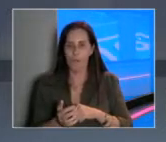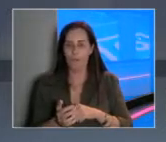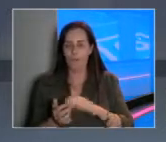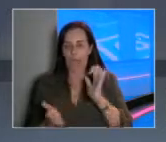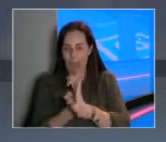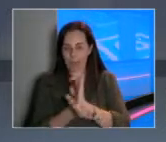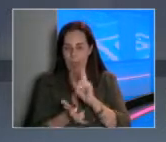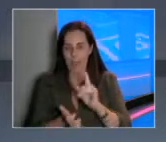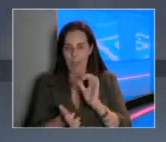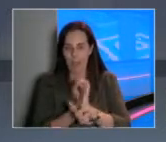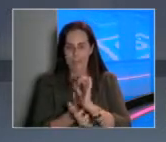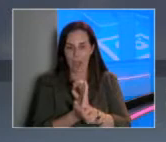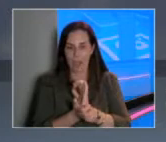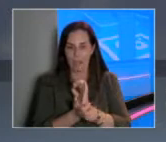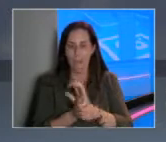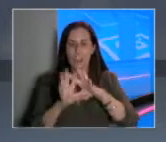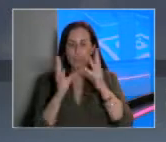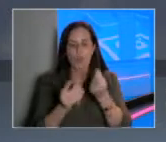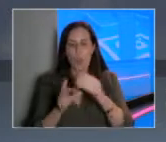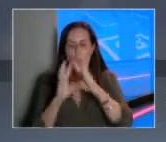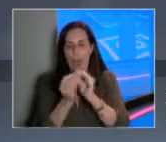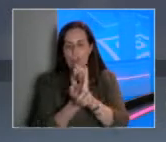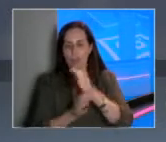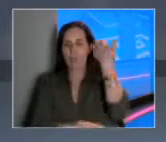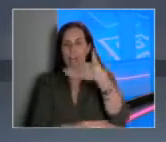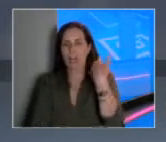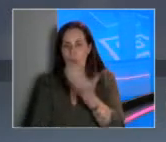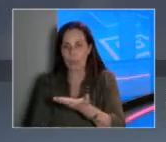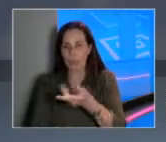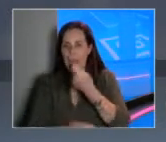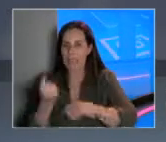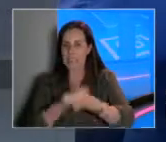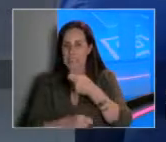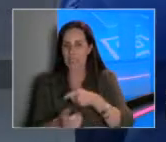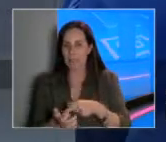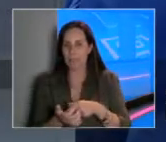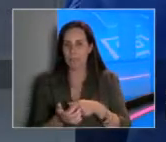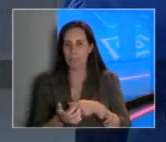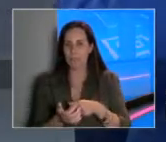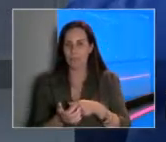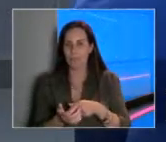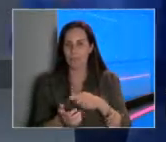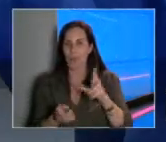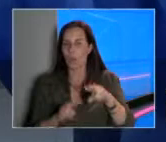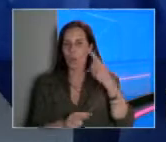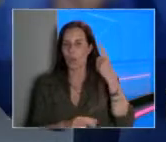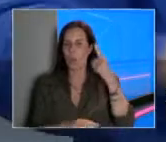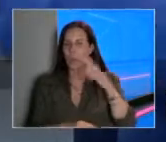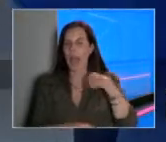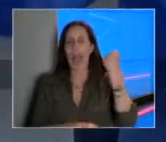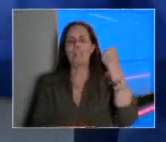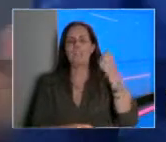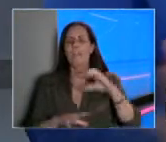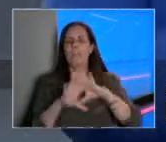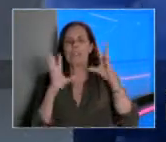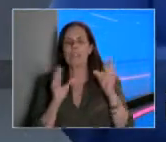שגודל ההלוואות או סכום הלוואות שמדינה נותנת לעסקים, אנחנו יכולים להיות ערבים רק